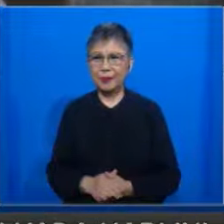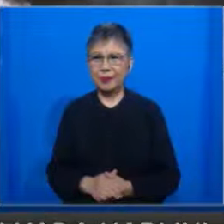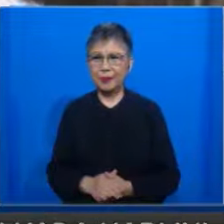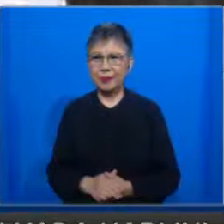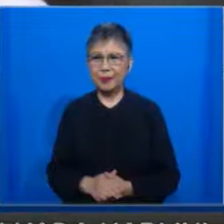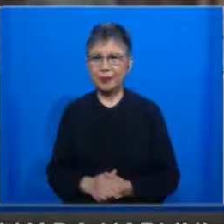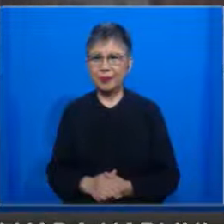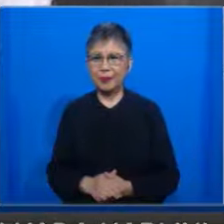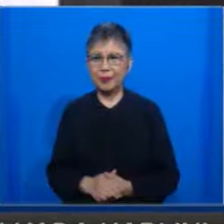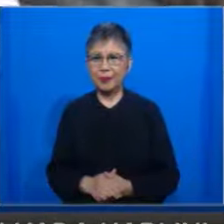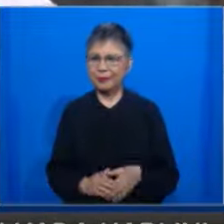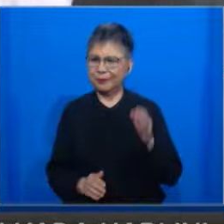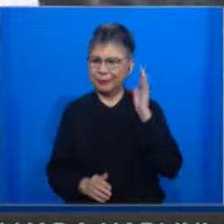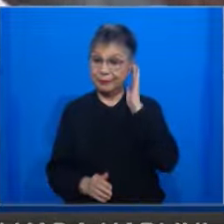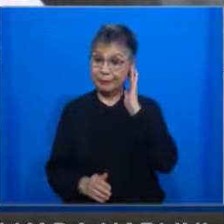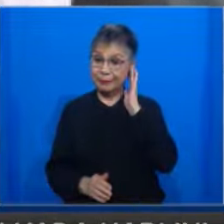Halo.